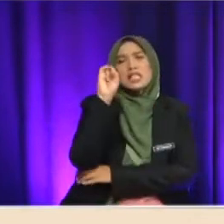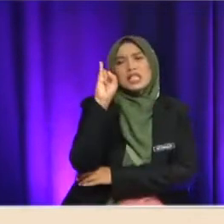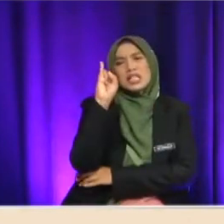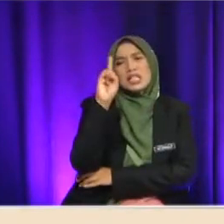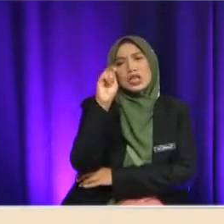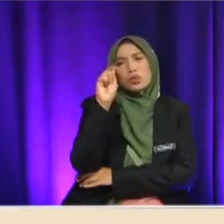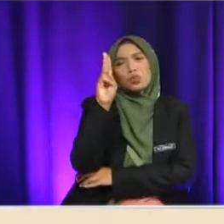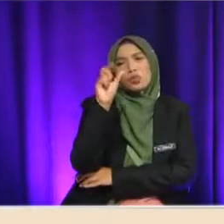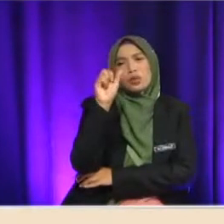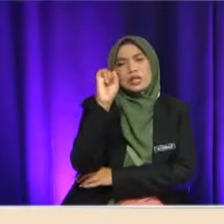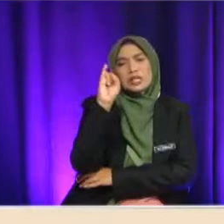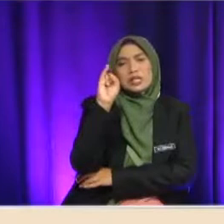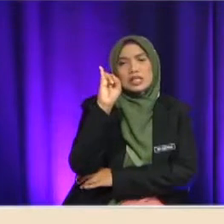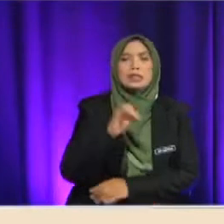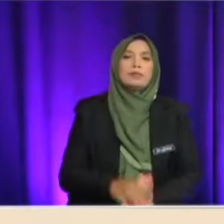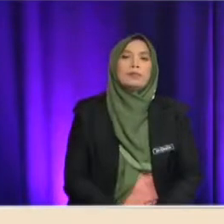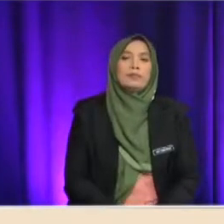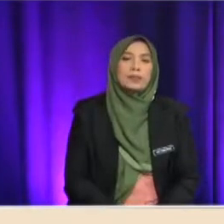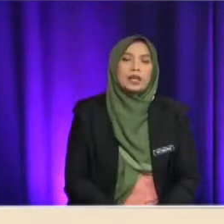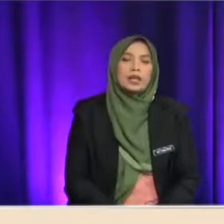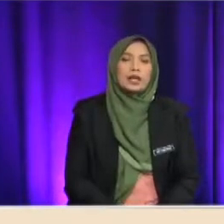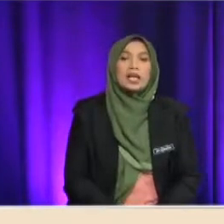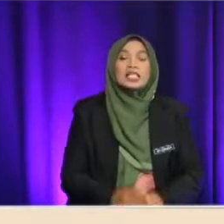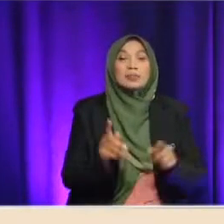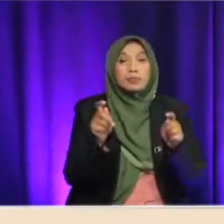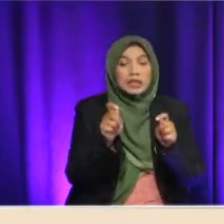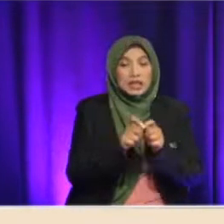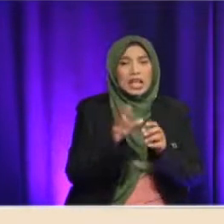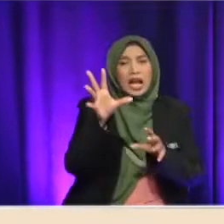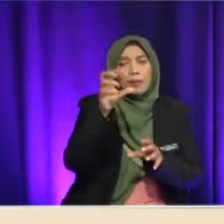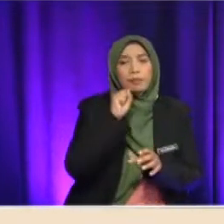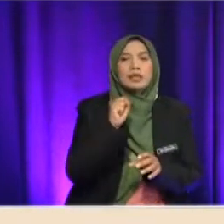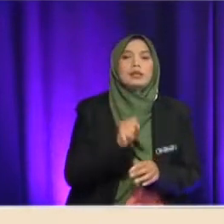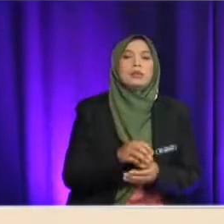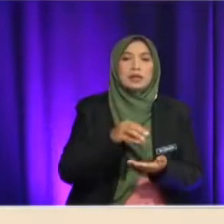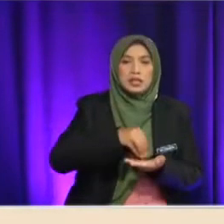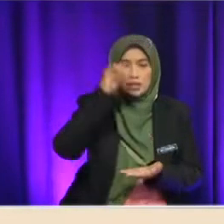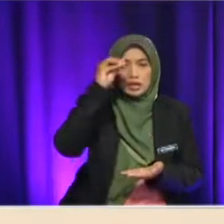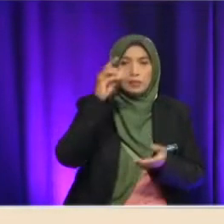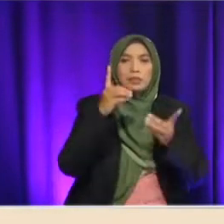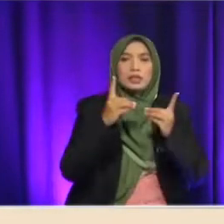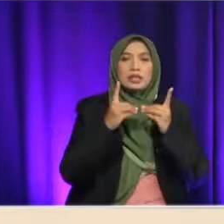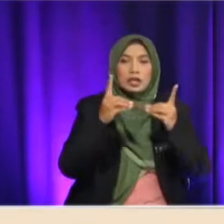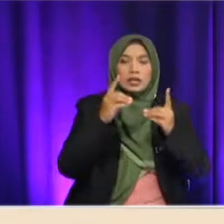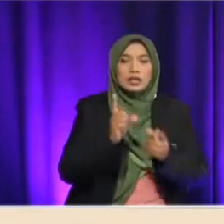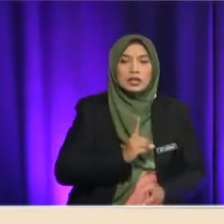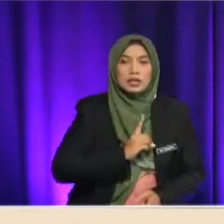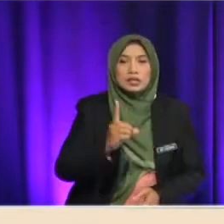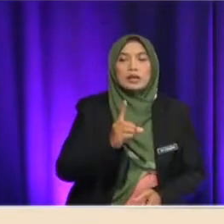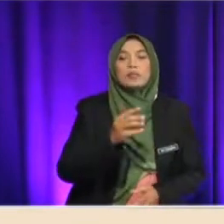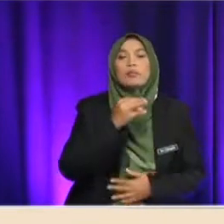iaitu pengajaran pendidikan Islam. Ini semua yang berlaku dalam kehidupan seharian kamu. Pendidikan moral,